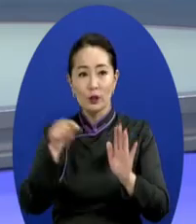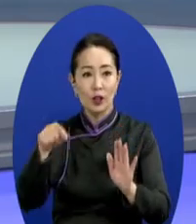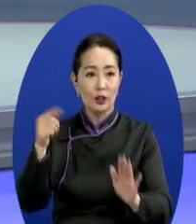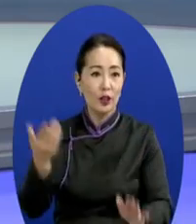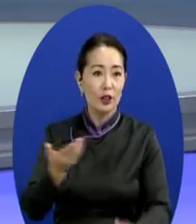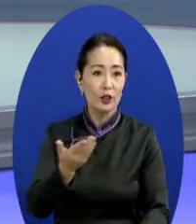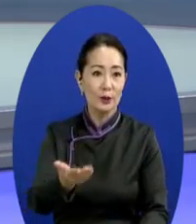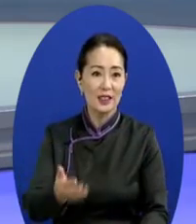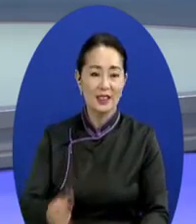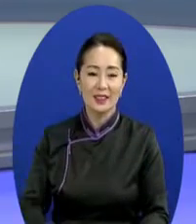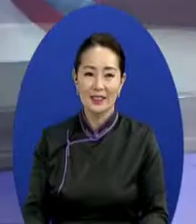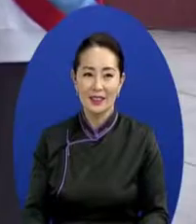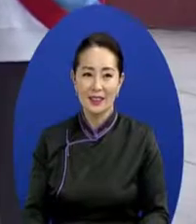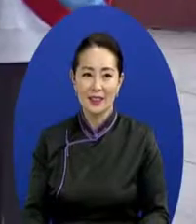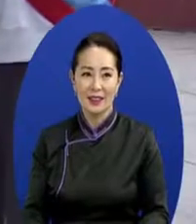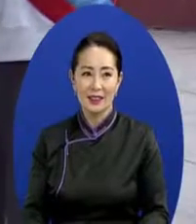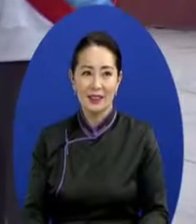мэдээ дамжуулж байна.